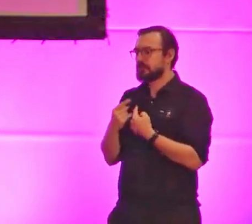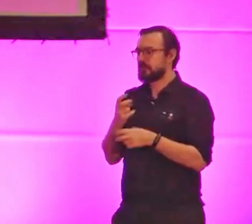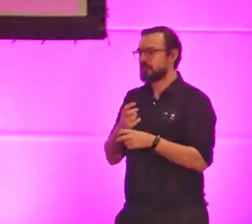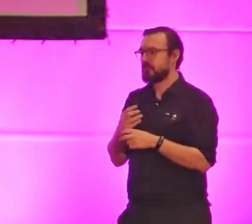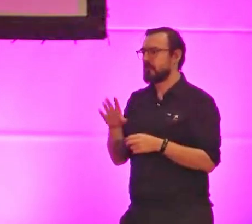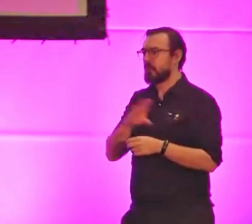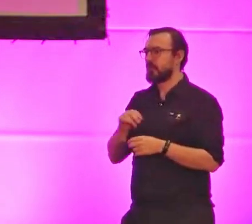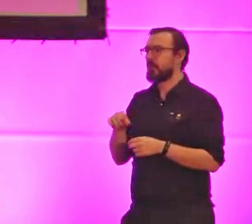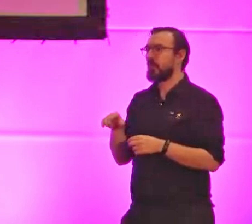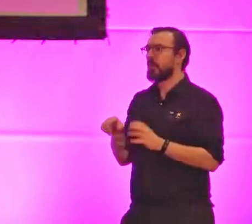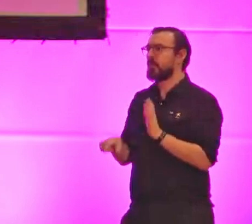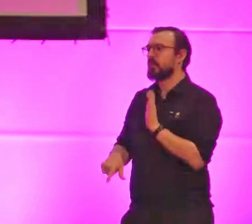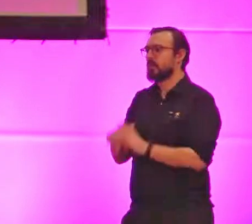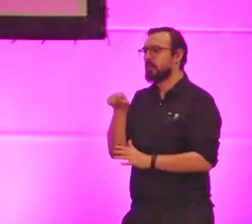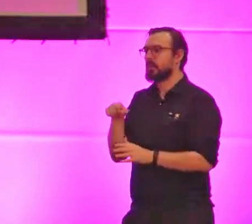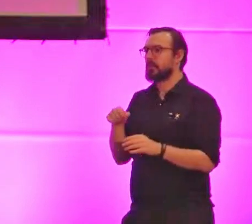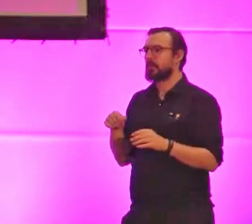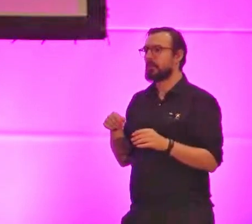Och då tog man bland annat upp